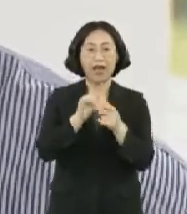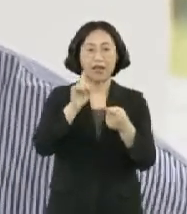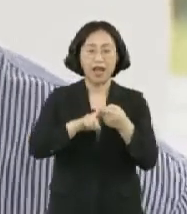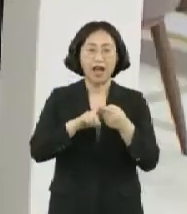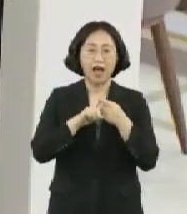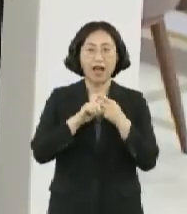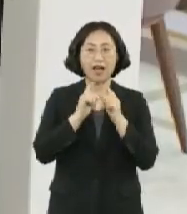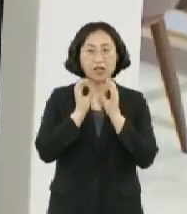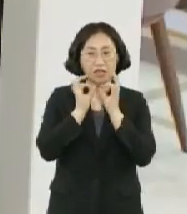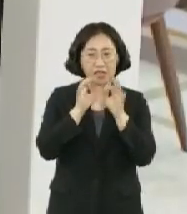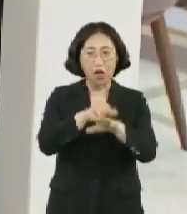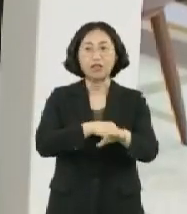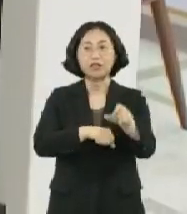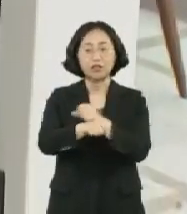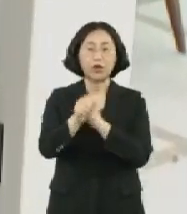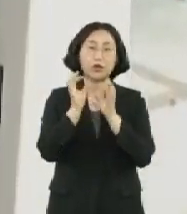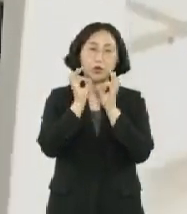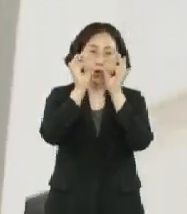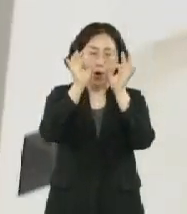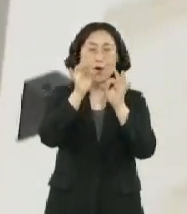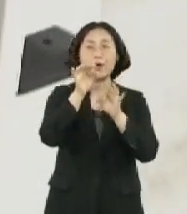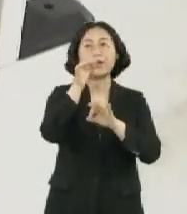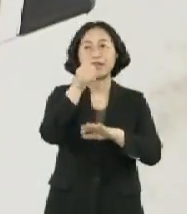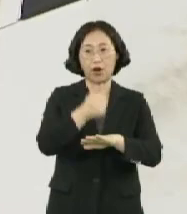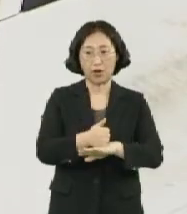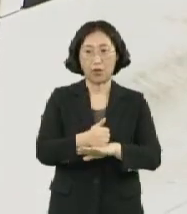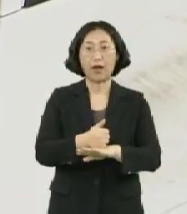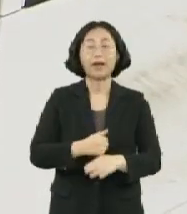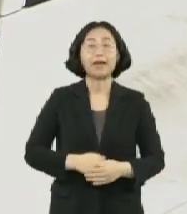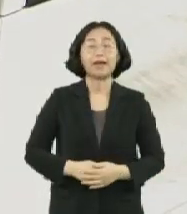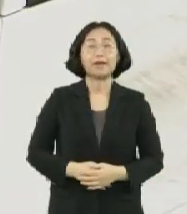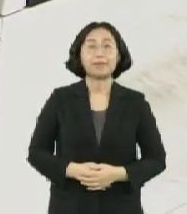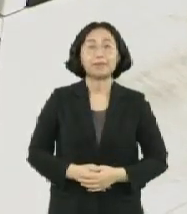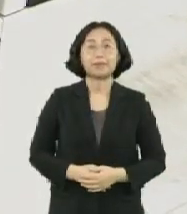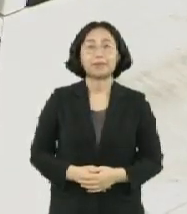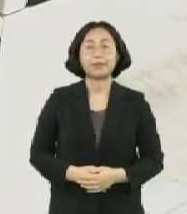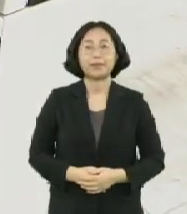의지가 반영된 것으로 해석됩니다. TJB 김건교입니다.